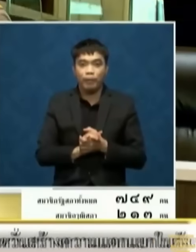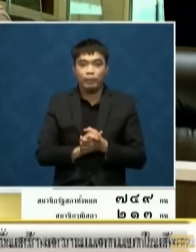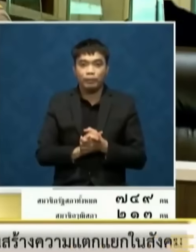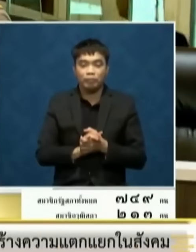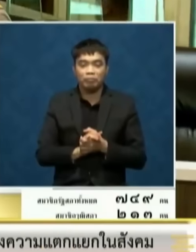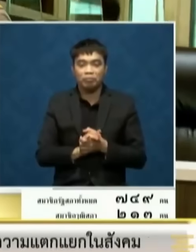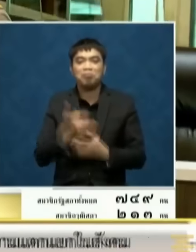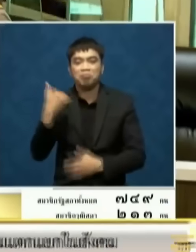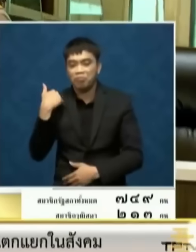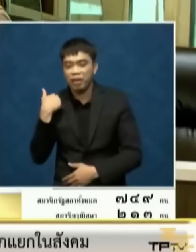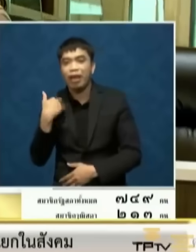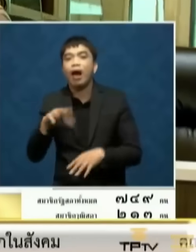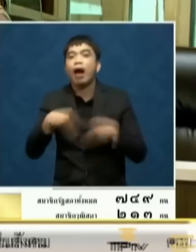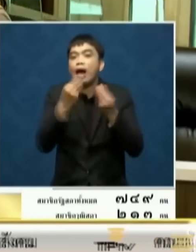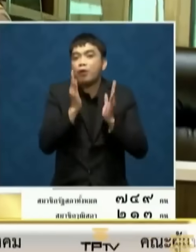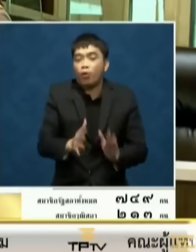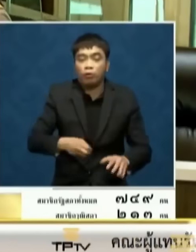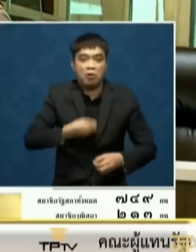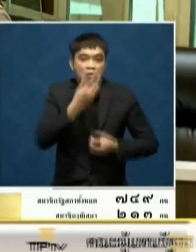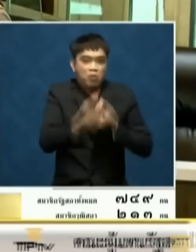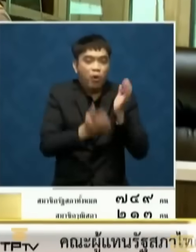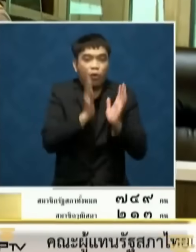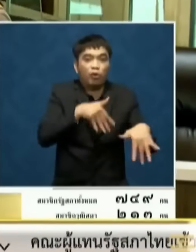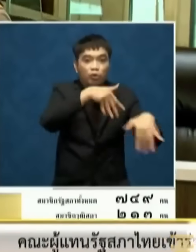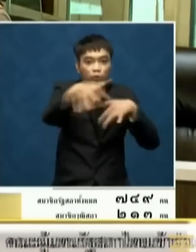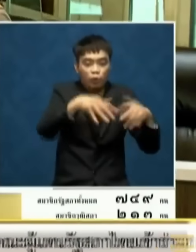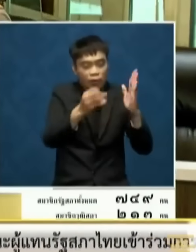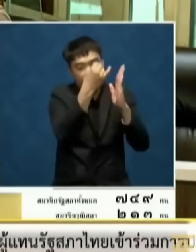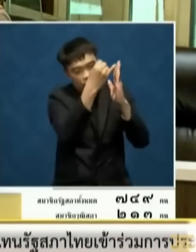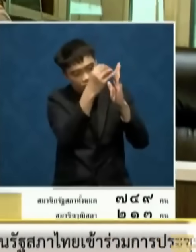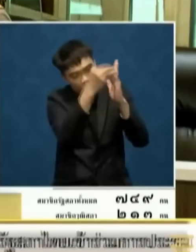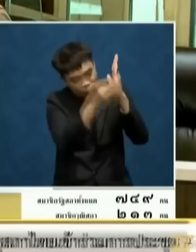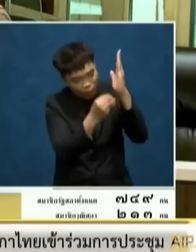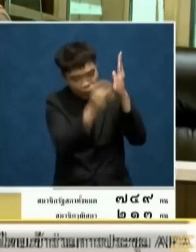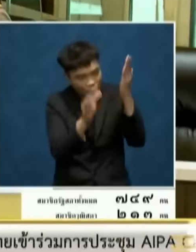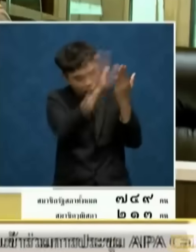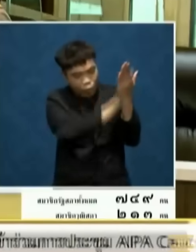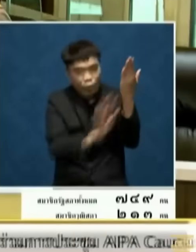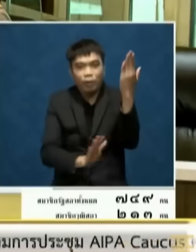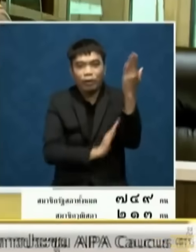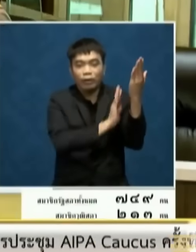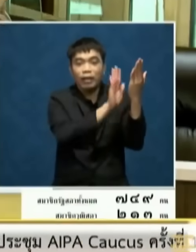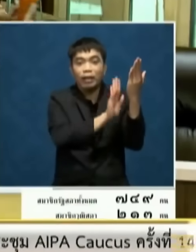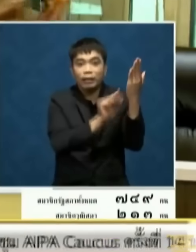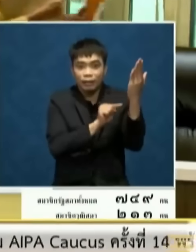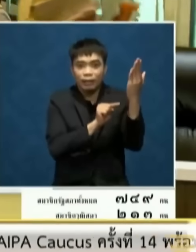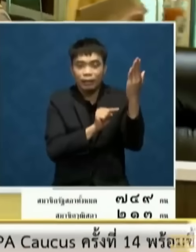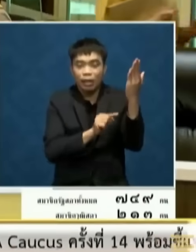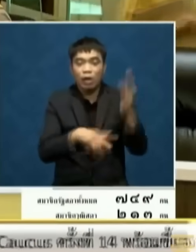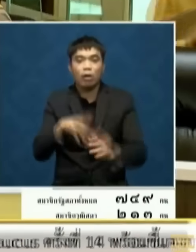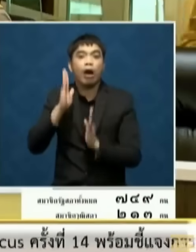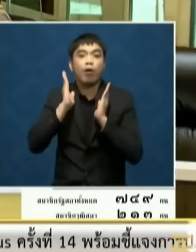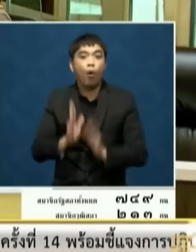ที่ของสมาชิกวุฒิสภาก็แยกส่วนจากเสียงประชาชนที่เลือกตั้งให้ส.ส.เข้ามาทำหน้าที่แต่ใน